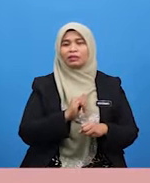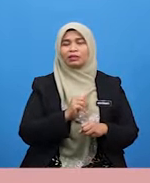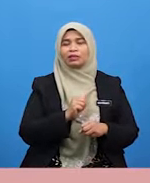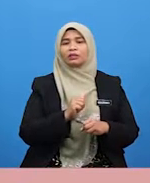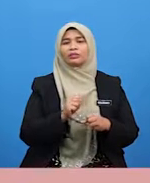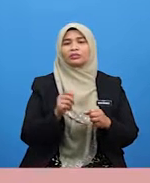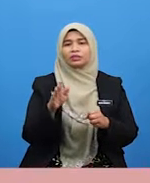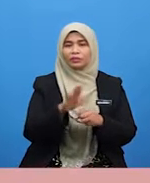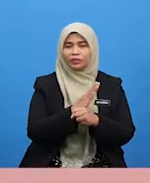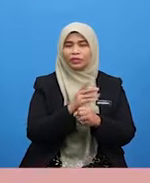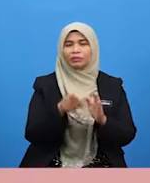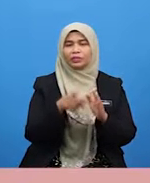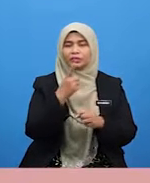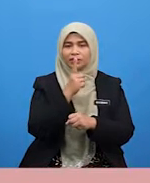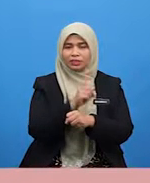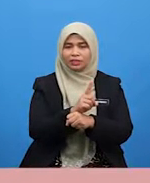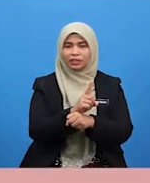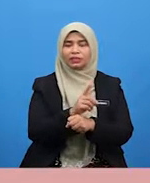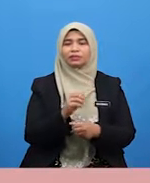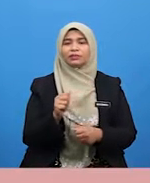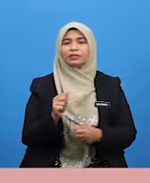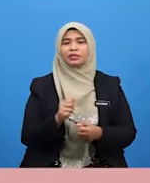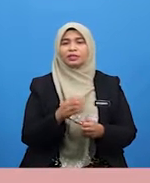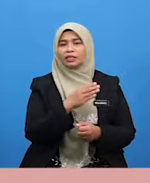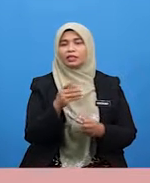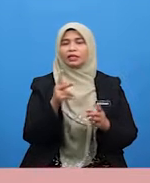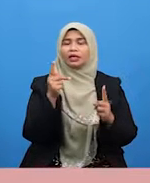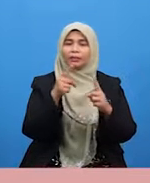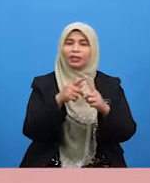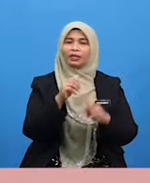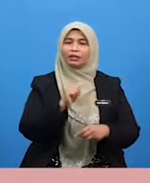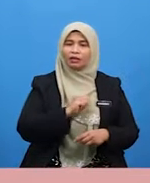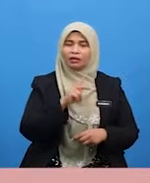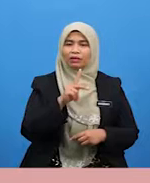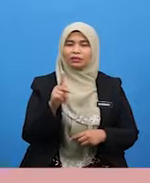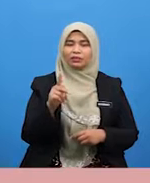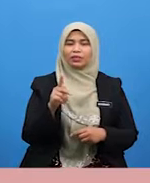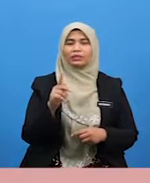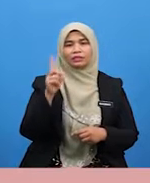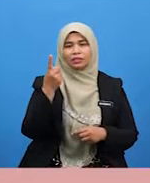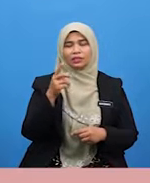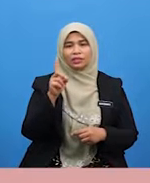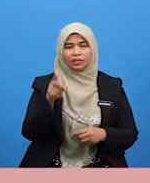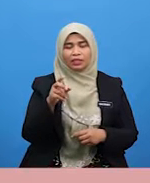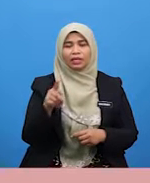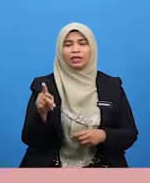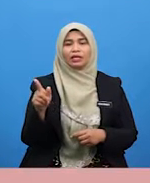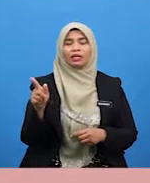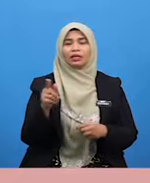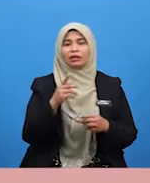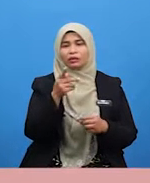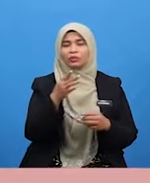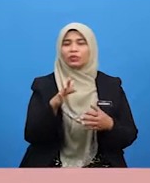sempurnakan perjanjianku dengan kamu dan kepada Akulah sahaja hendaklah kamu berasa